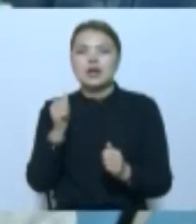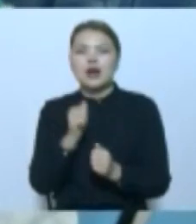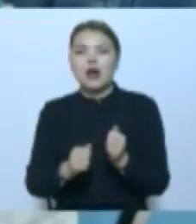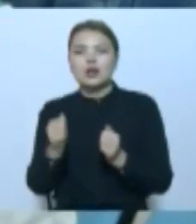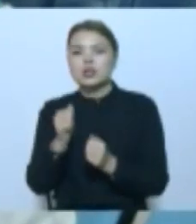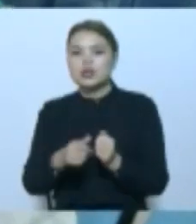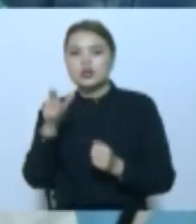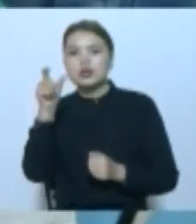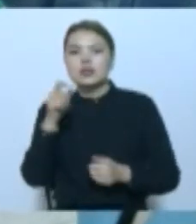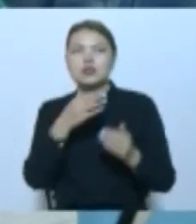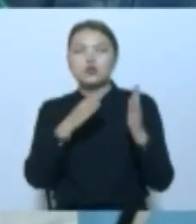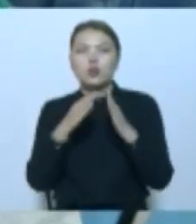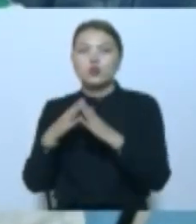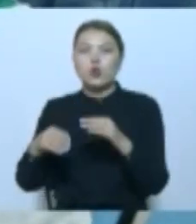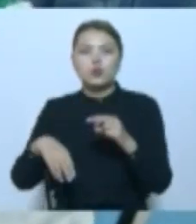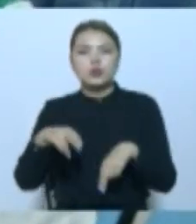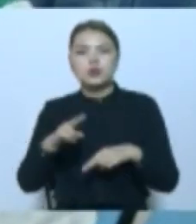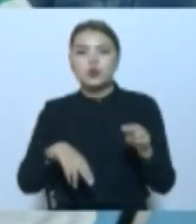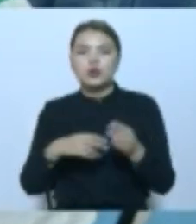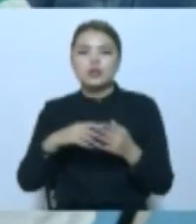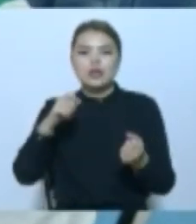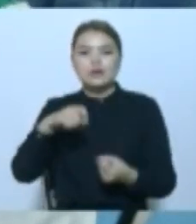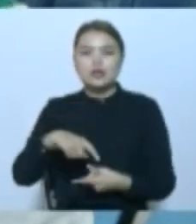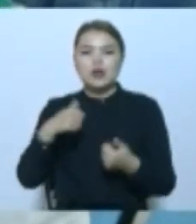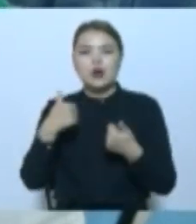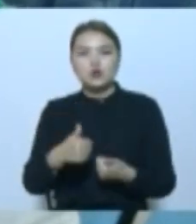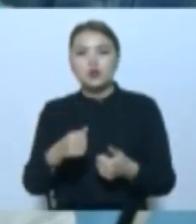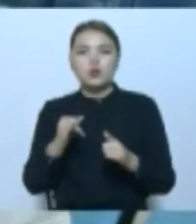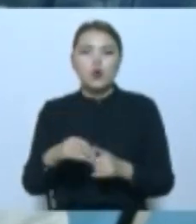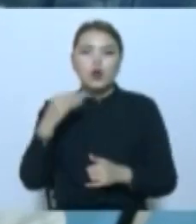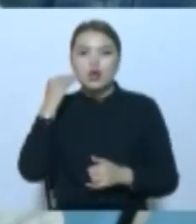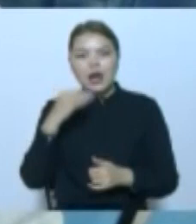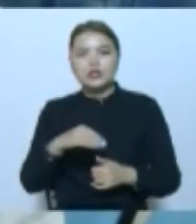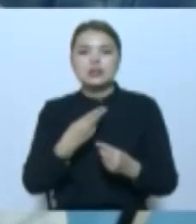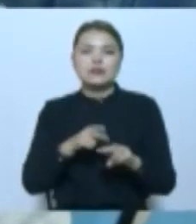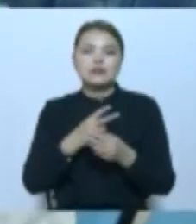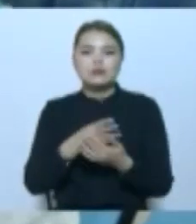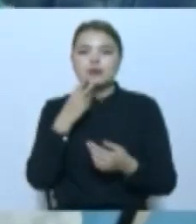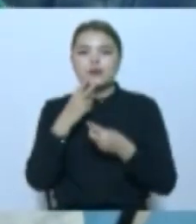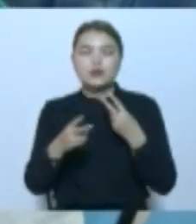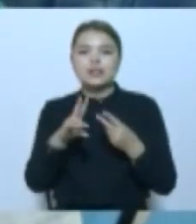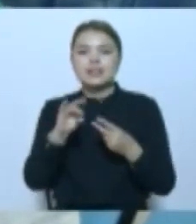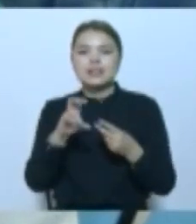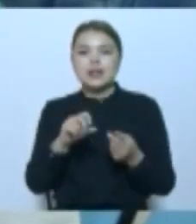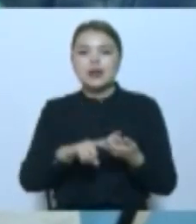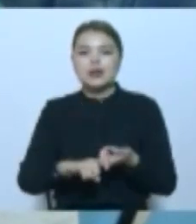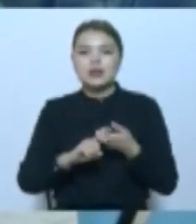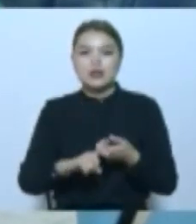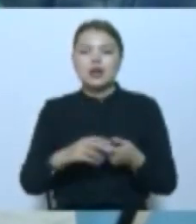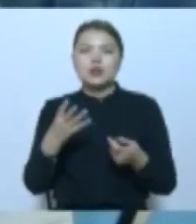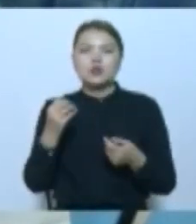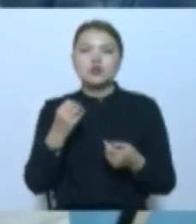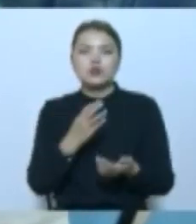объект строительства на предмет соответствия требования программы на предмет соответствия ценовым диапазоном также